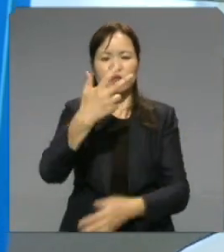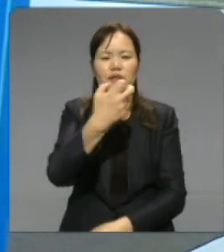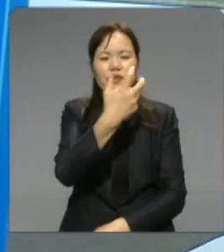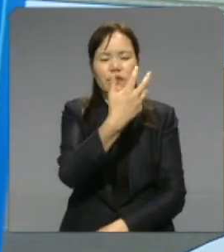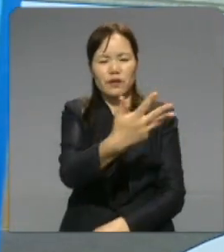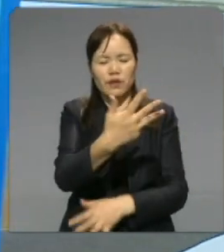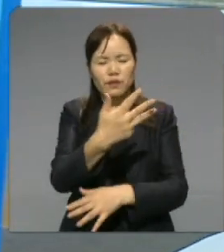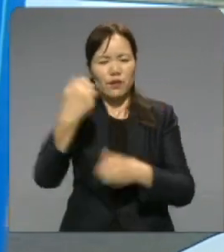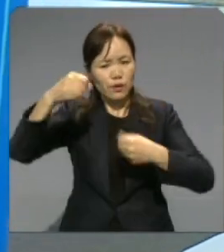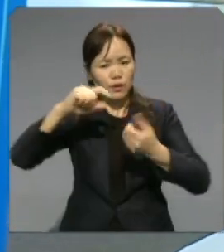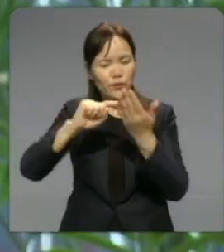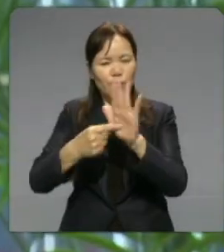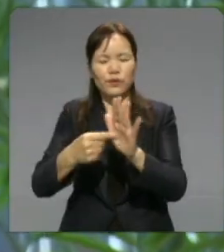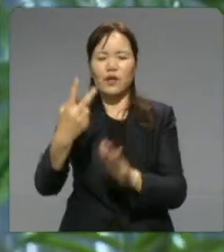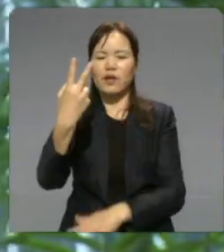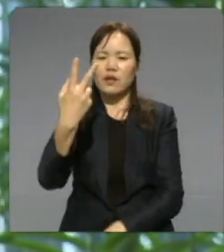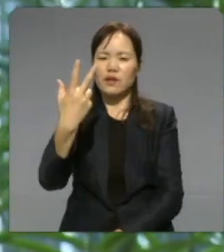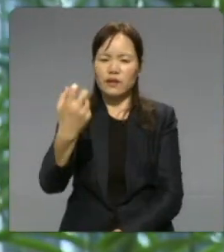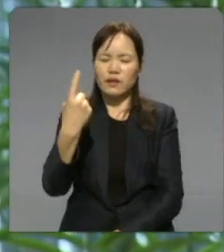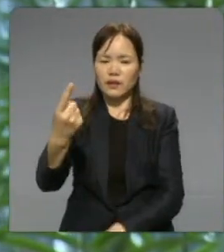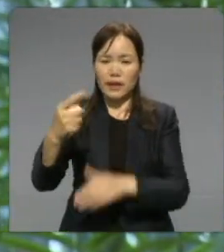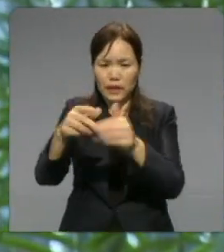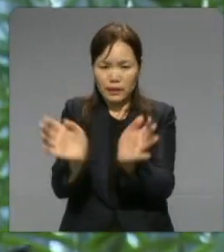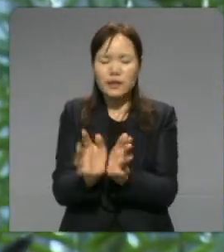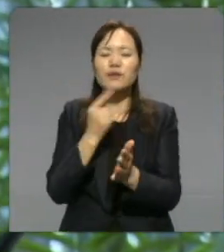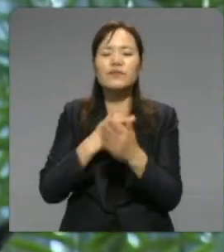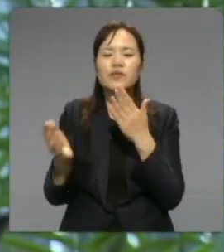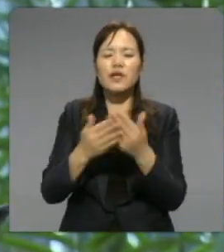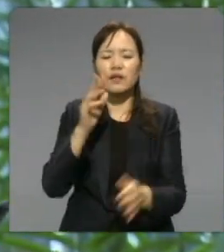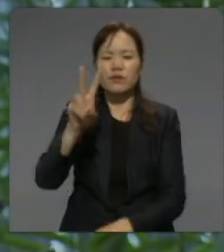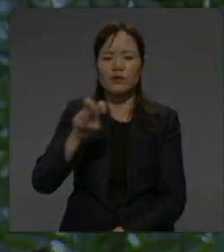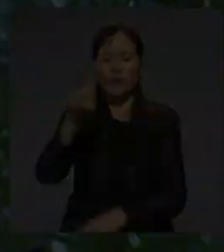공연 1은 한 팀 체험 22 팀을